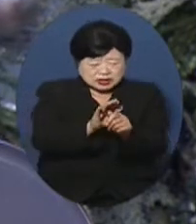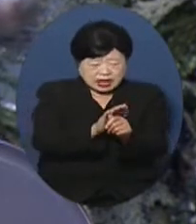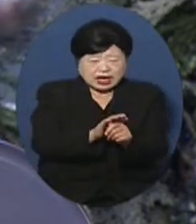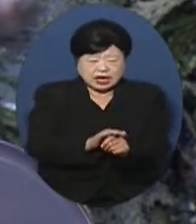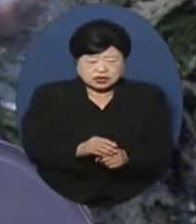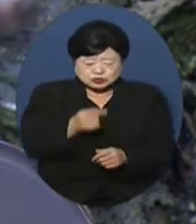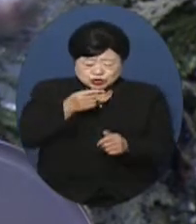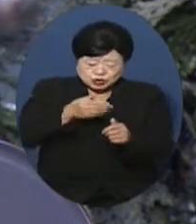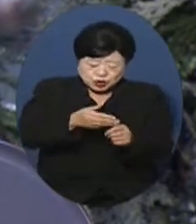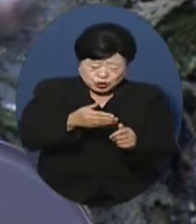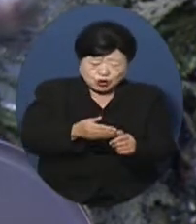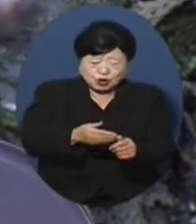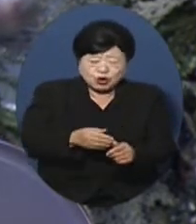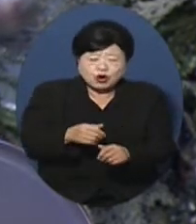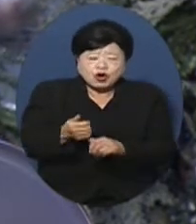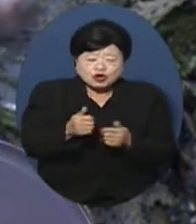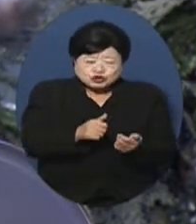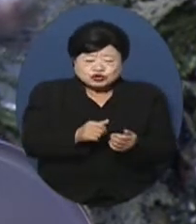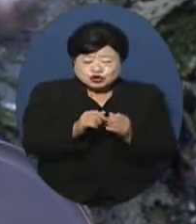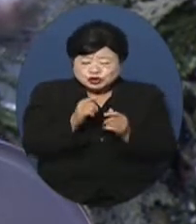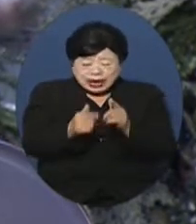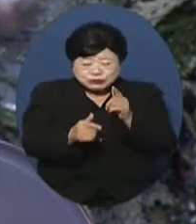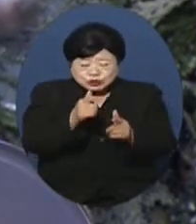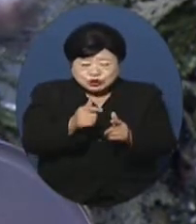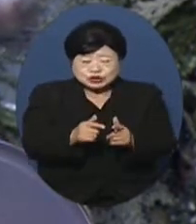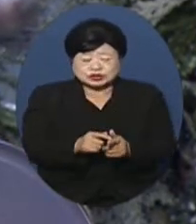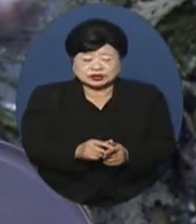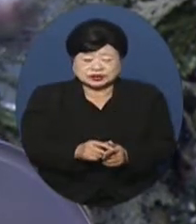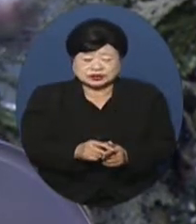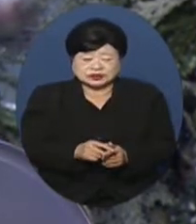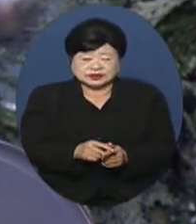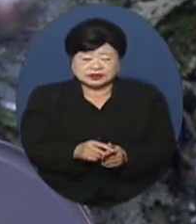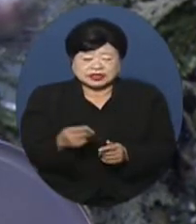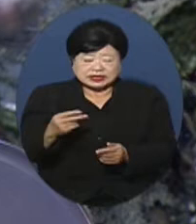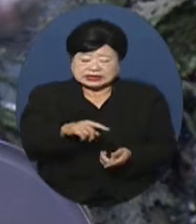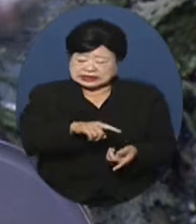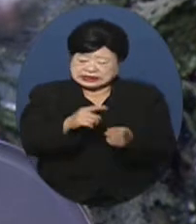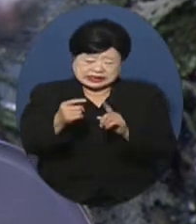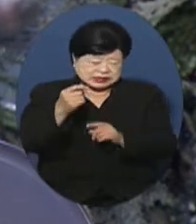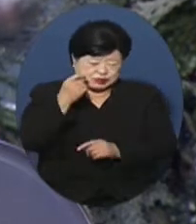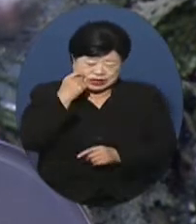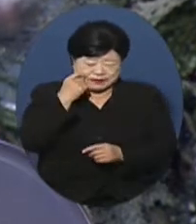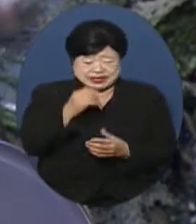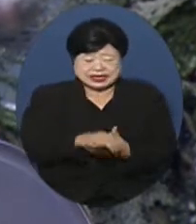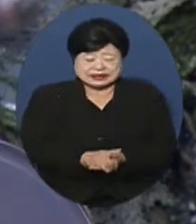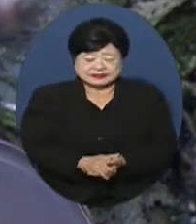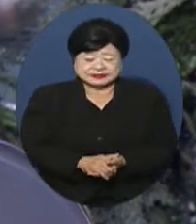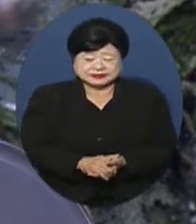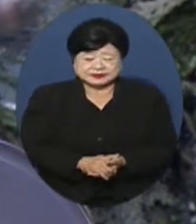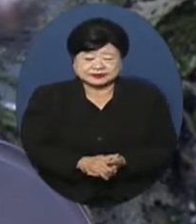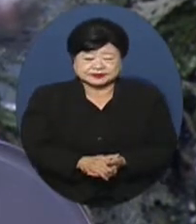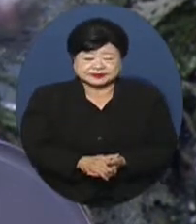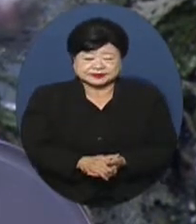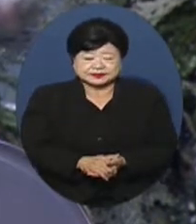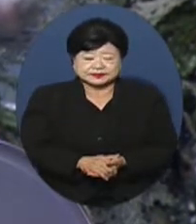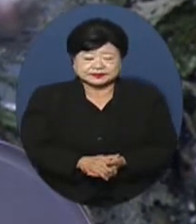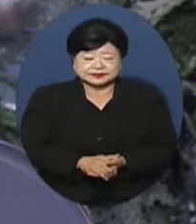바꾼다 해도 주 원자재 책 자 하네 사실 사랑하는 않습니다